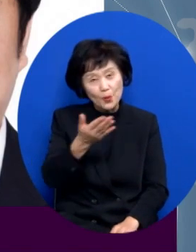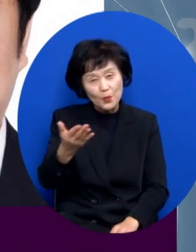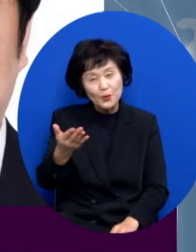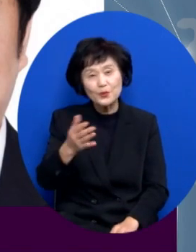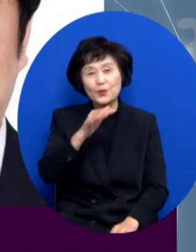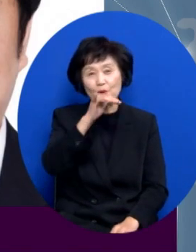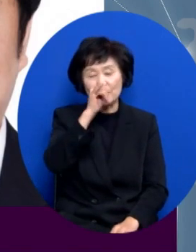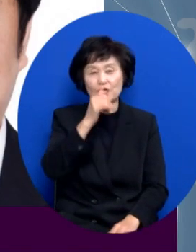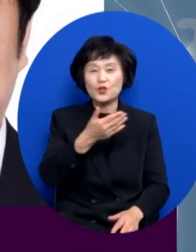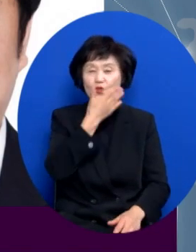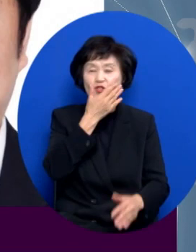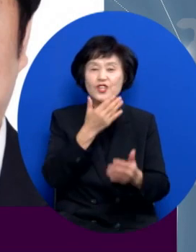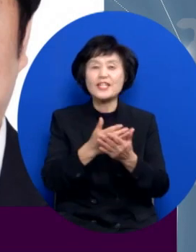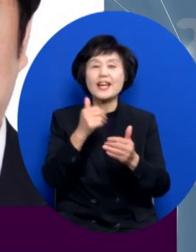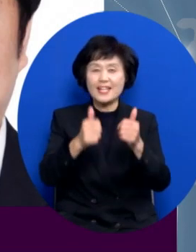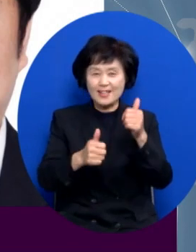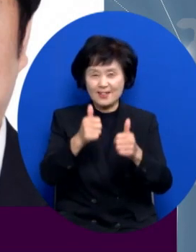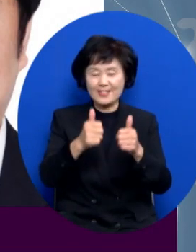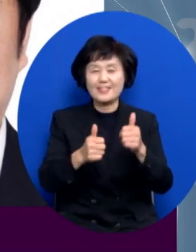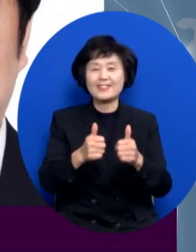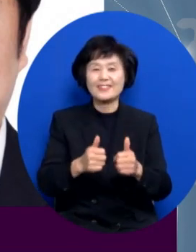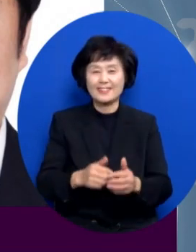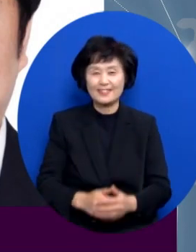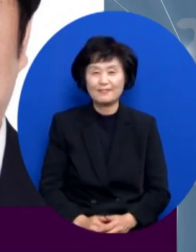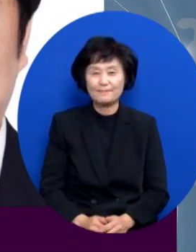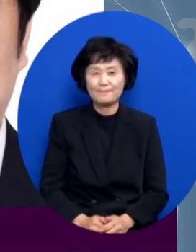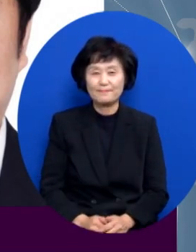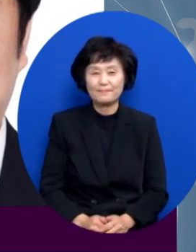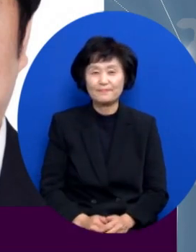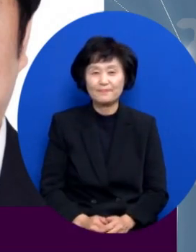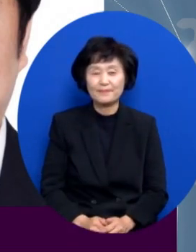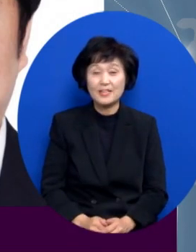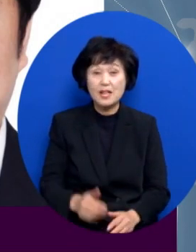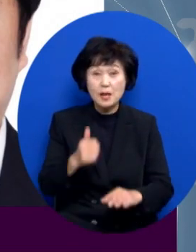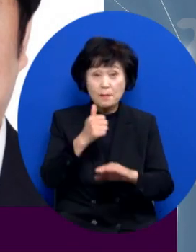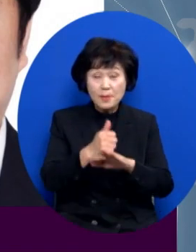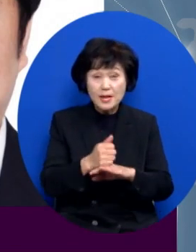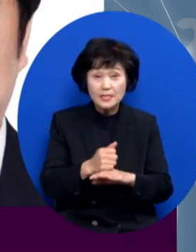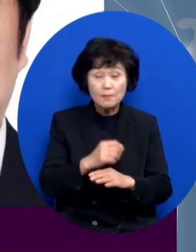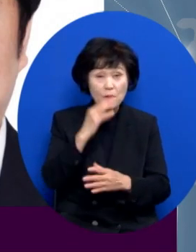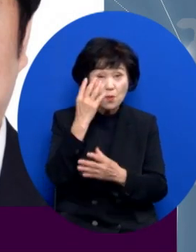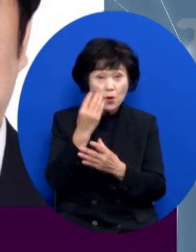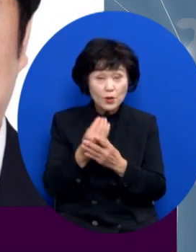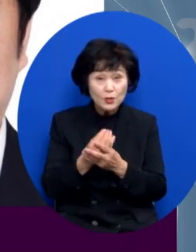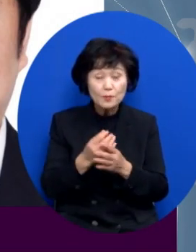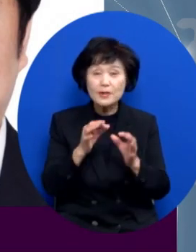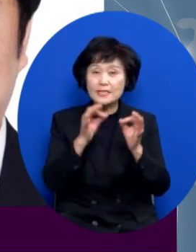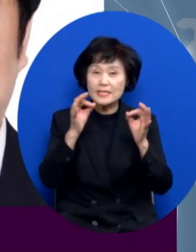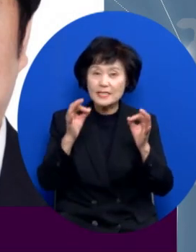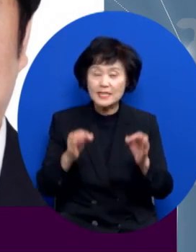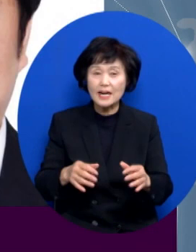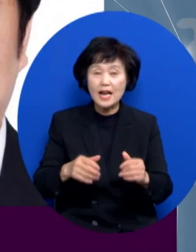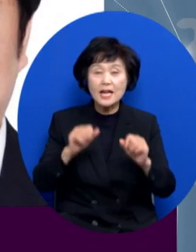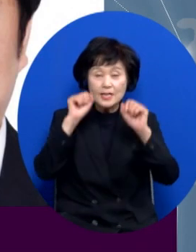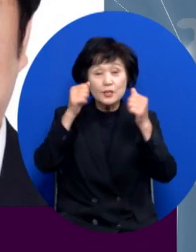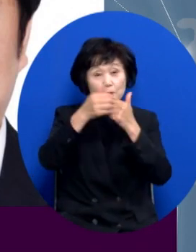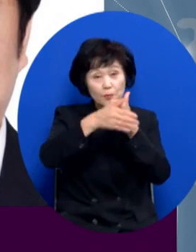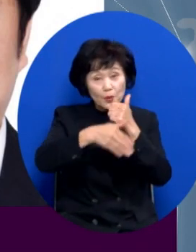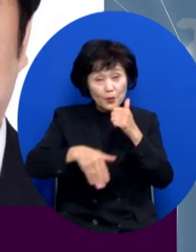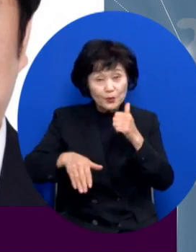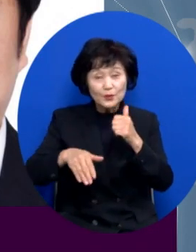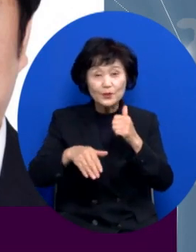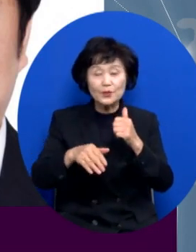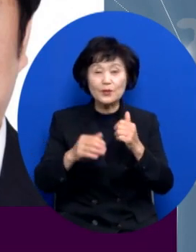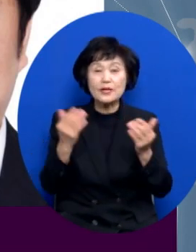귀하고 귀한 경기였던 것 같습니다 네 마지막으로 이번 월드컵 기간에 스포츠선교 사역자로서